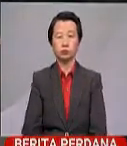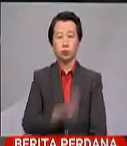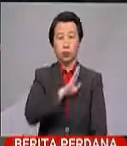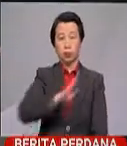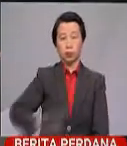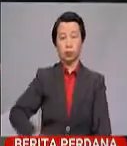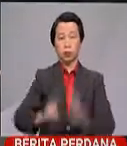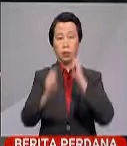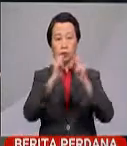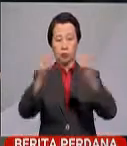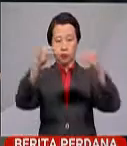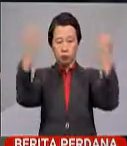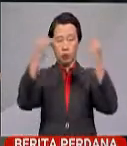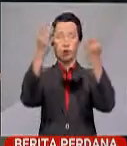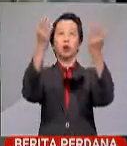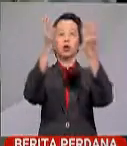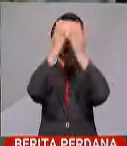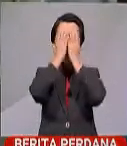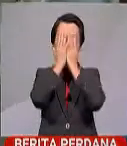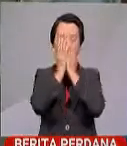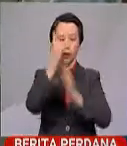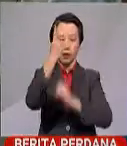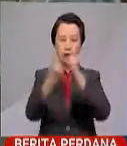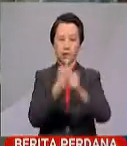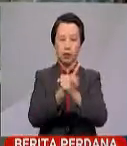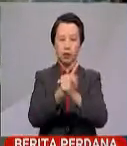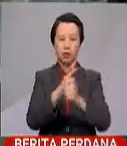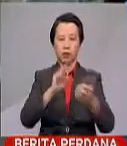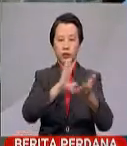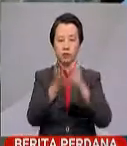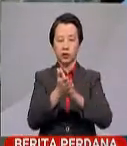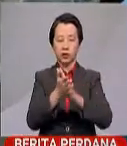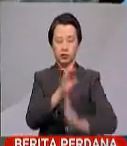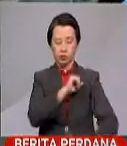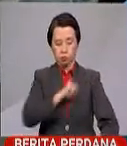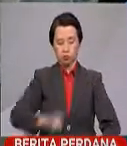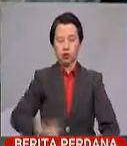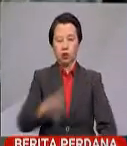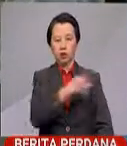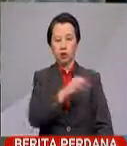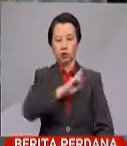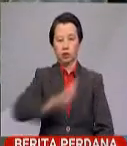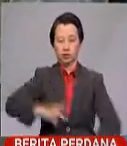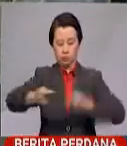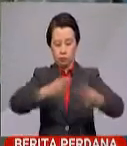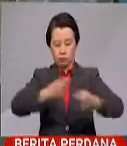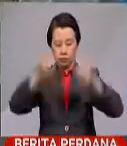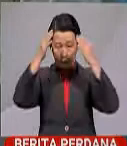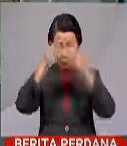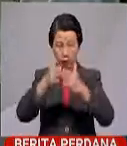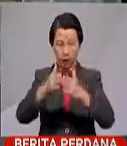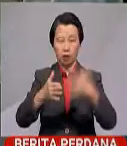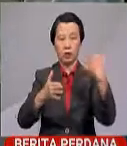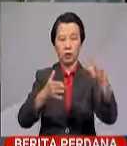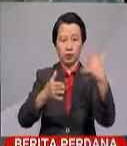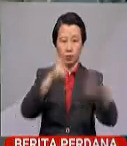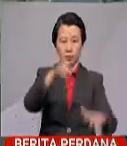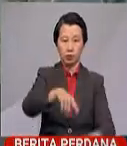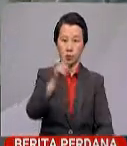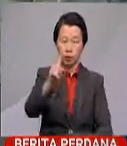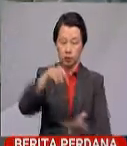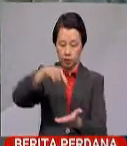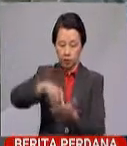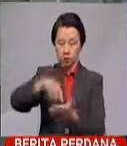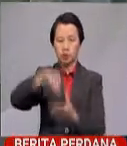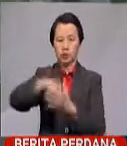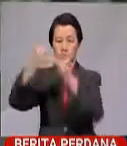Baginda bertitah pada majlis kesyukuran bersempena setahun menaiki tahta sebagai Sultan dan Raja Pemerintah Negeri Pahang pada 15 Januari ini di